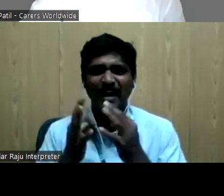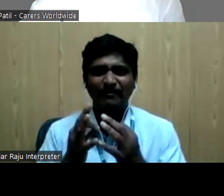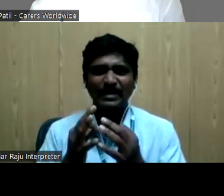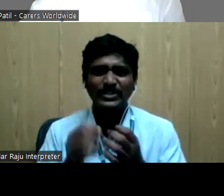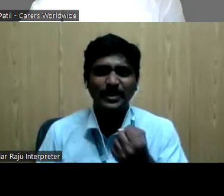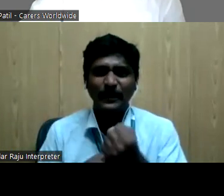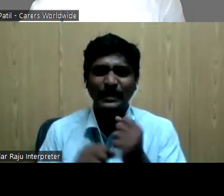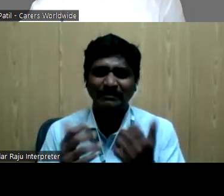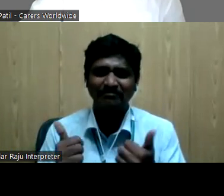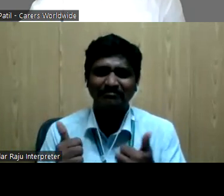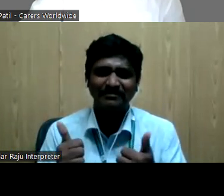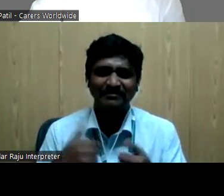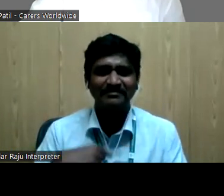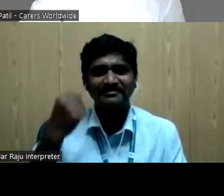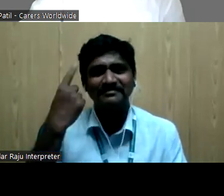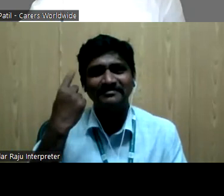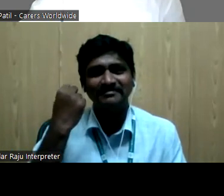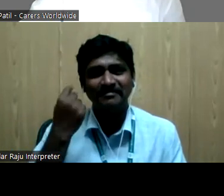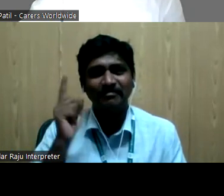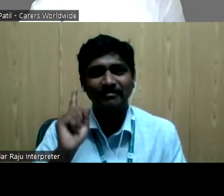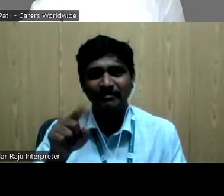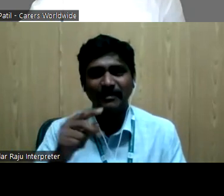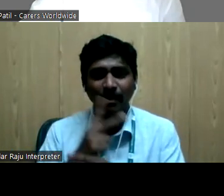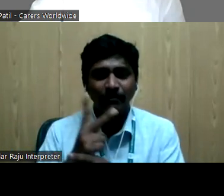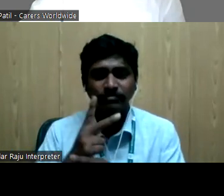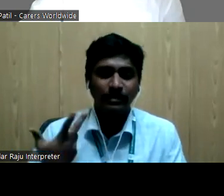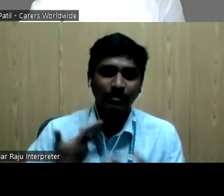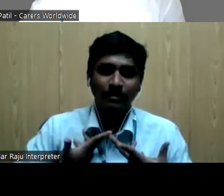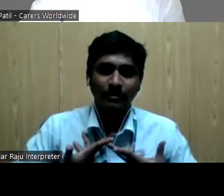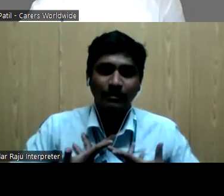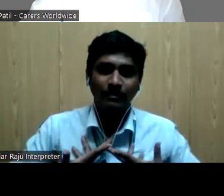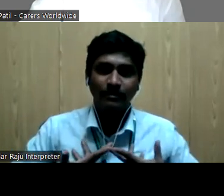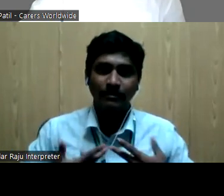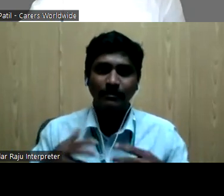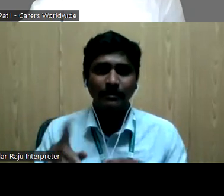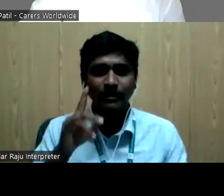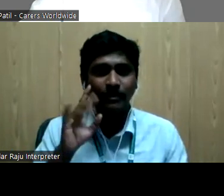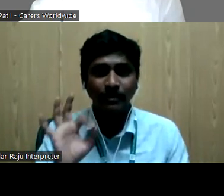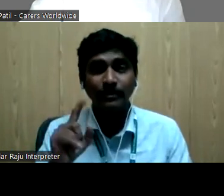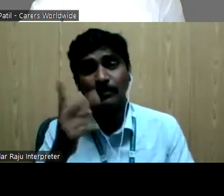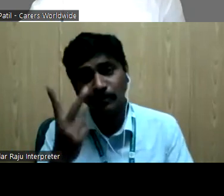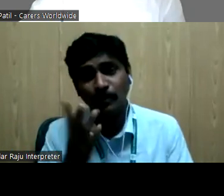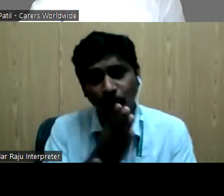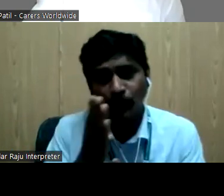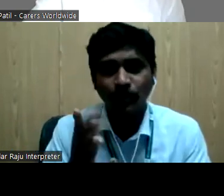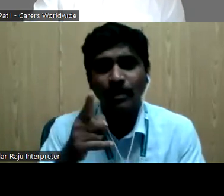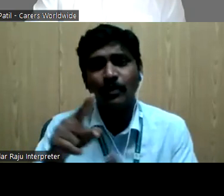aur baat hamesha caregiving ki aur tum thak gayi ho kya, wo hona zaruri nahi hai. बात ये भी हो सकती है कि हाउ आर यू डूइंग, पता है